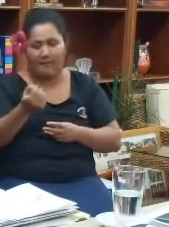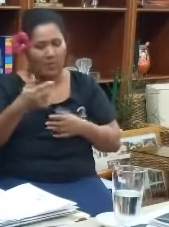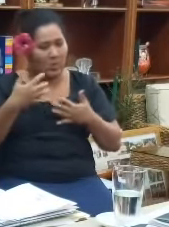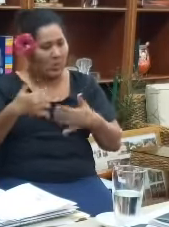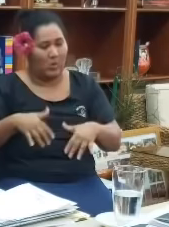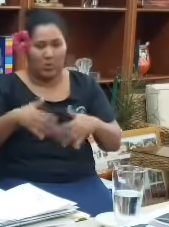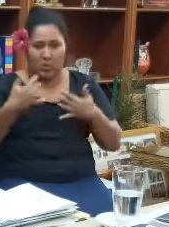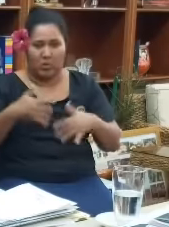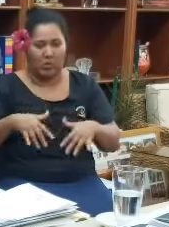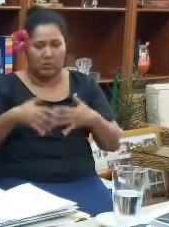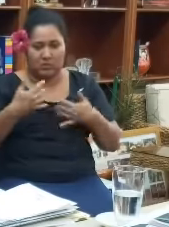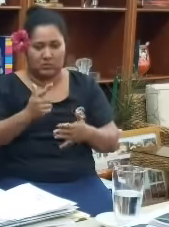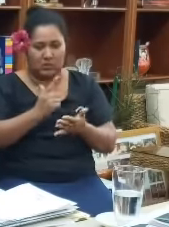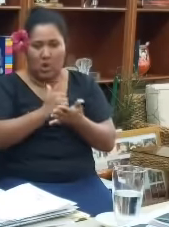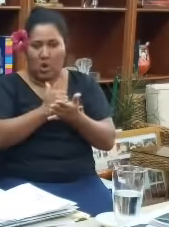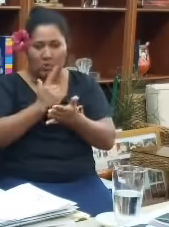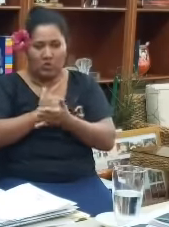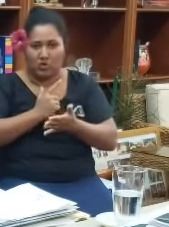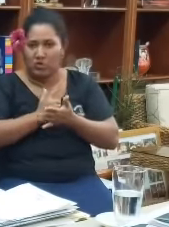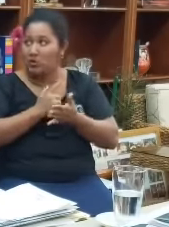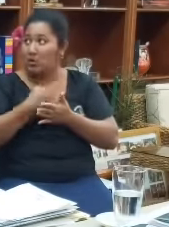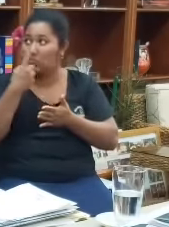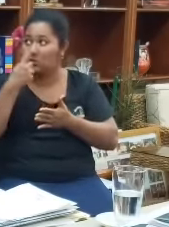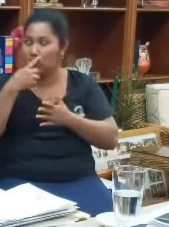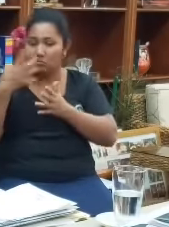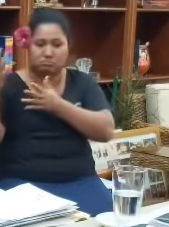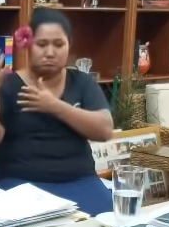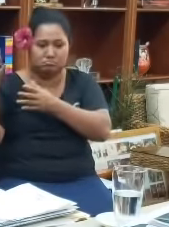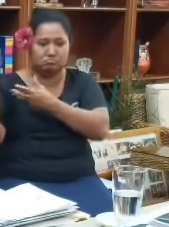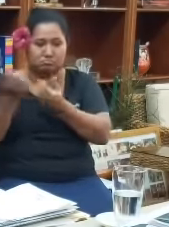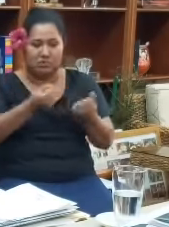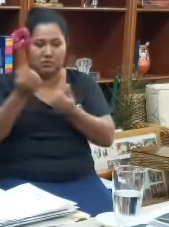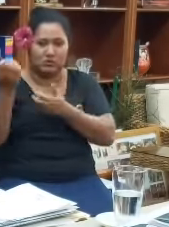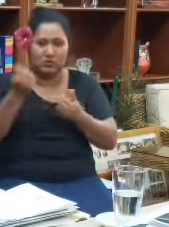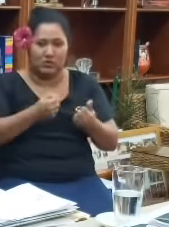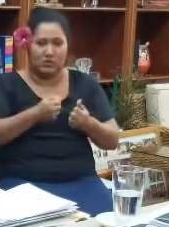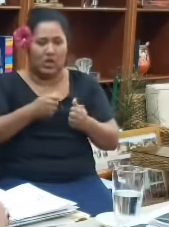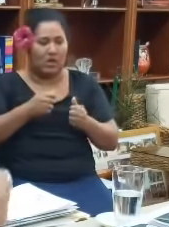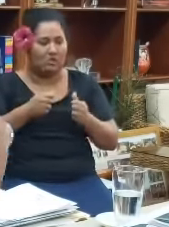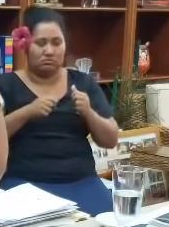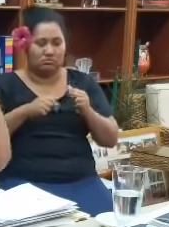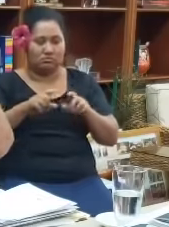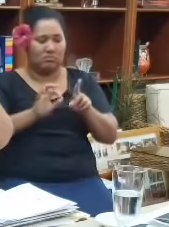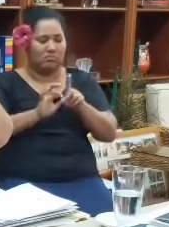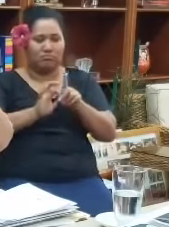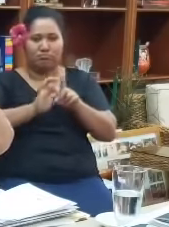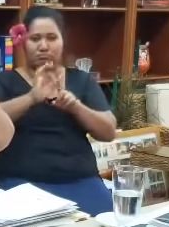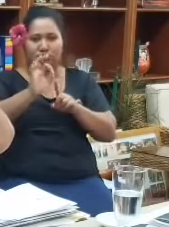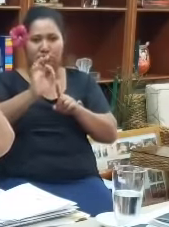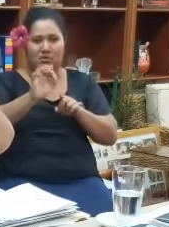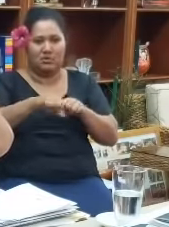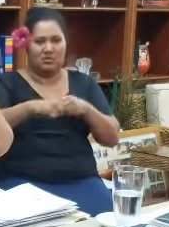mkuwa mawa ale ko nga sokula fongoya le avo